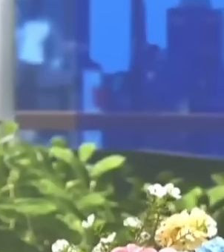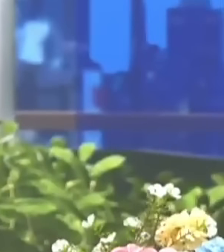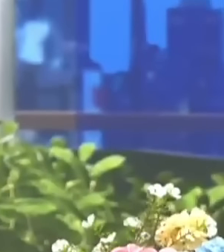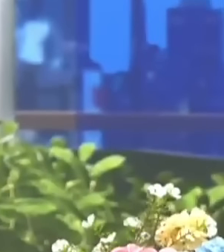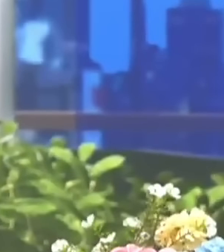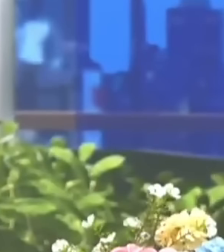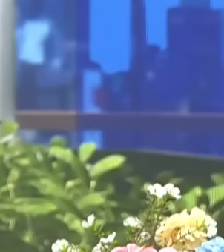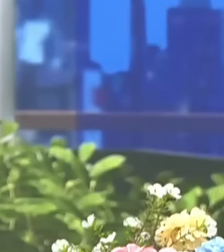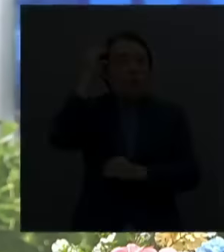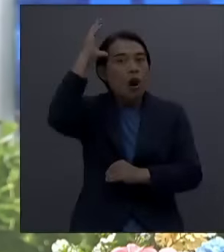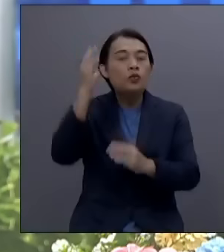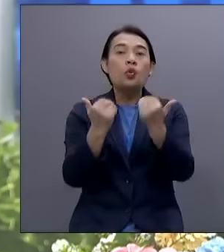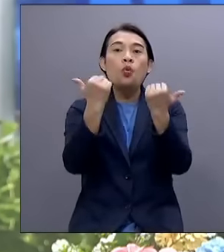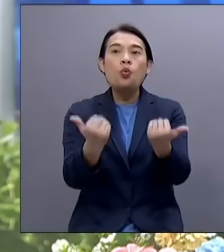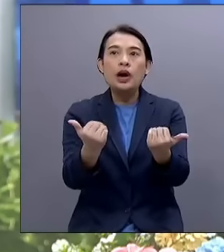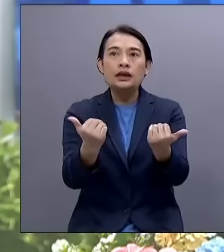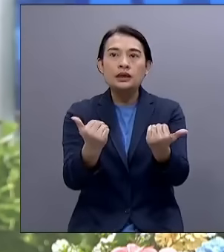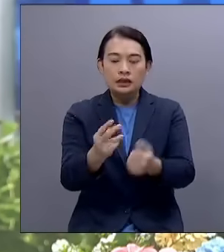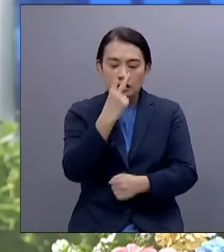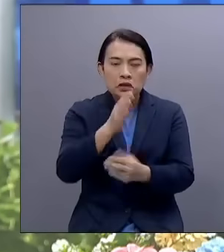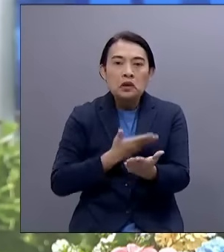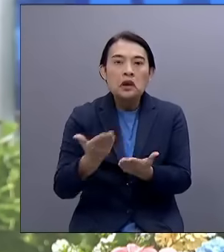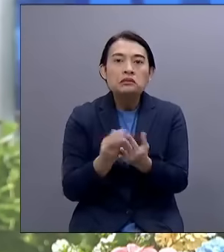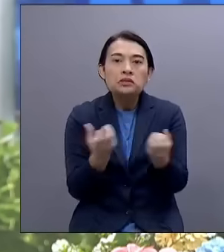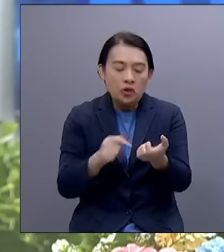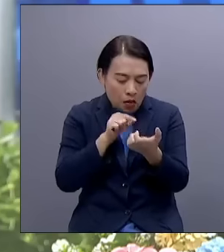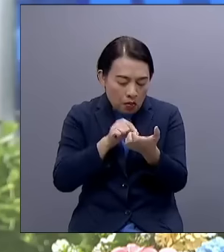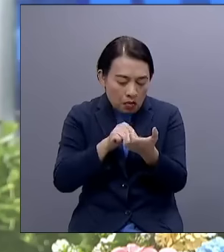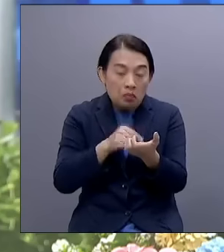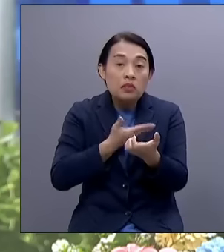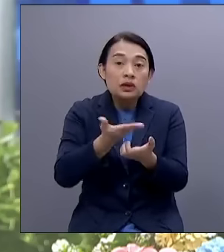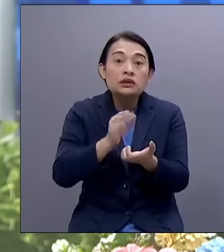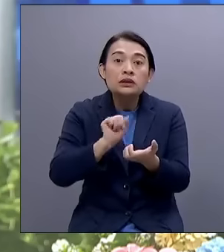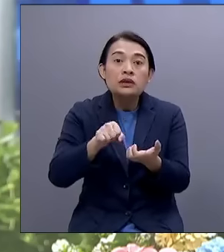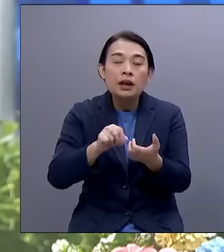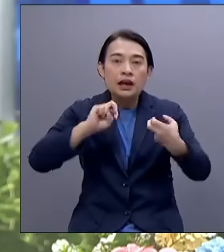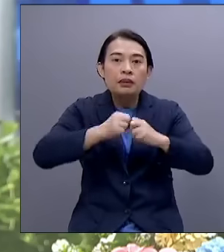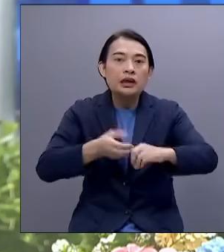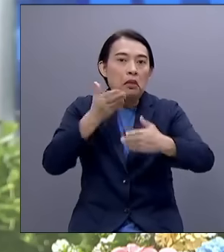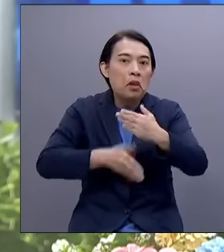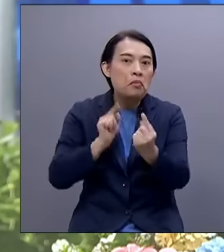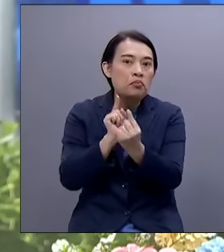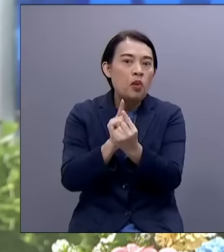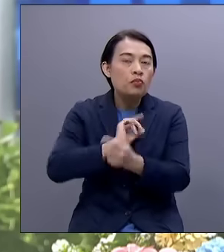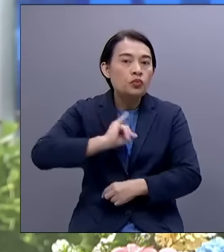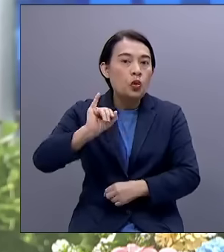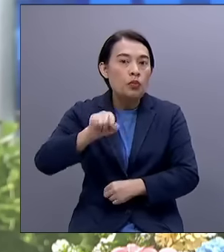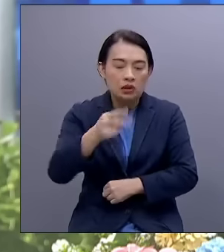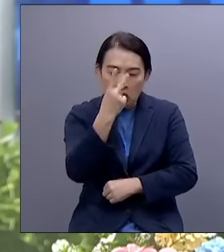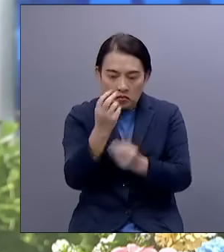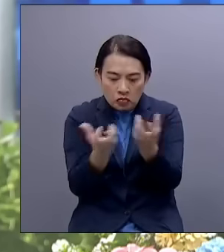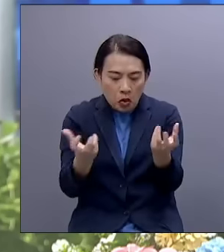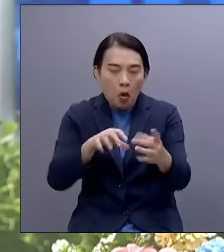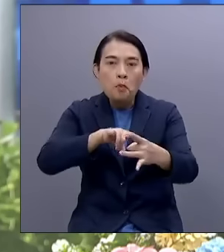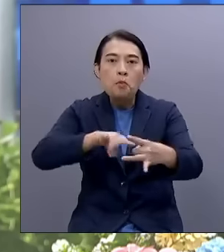รู้ทันกันได้ครับคุณผู้ชมครับหลายๆคนเคยซื้อของออนไลน์แล้วก็เคยเจอปัญหาใช่มั้ลครับอ้าในเรื่องของบางคนอาจจะเจอของไม่ตรง